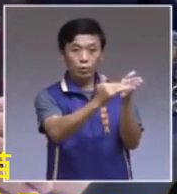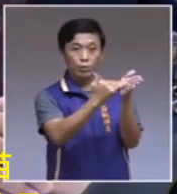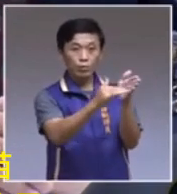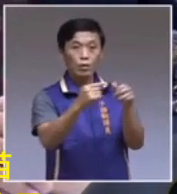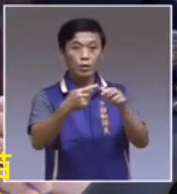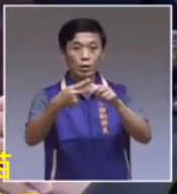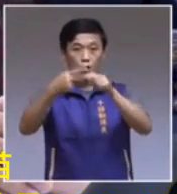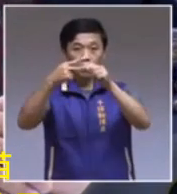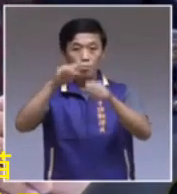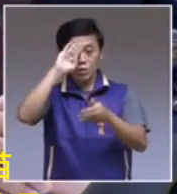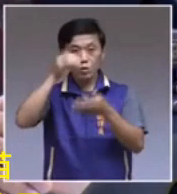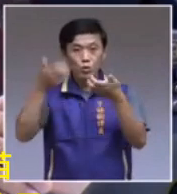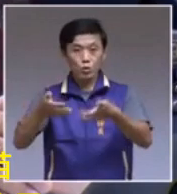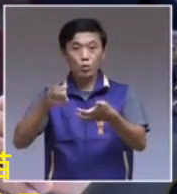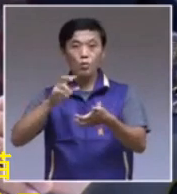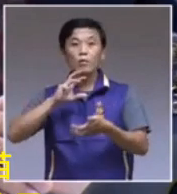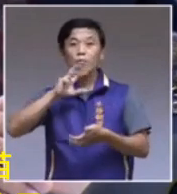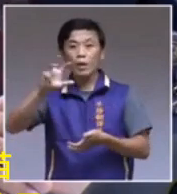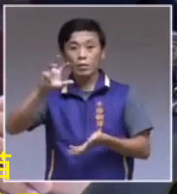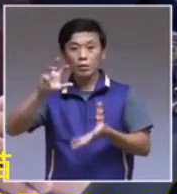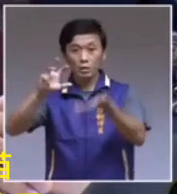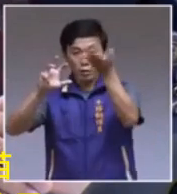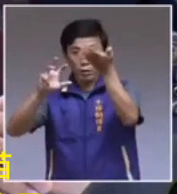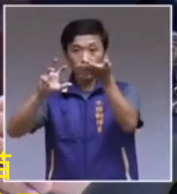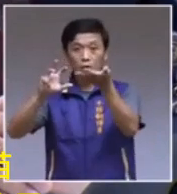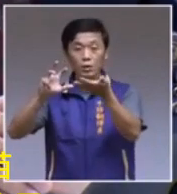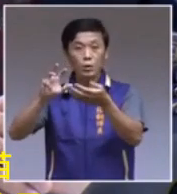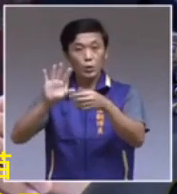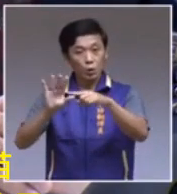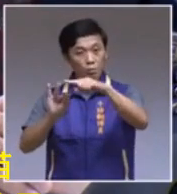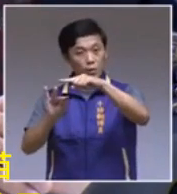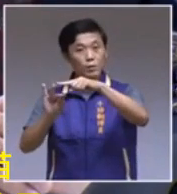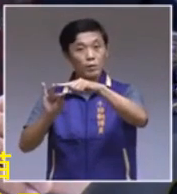率到80岁以上甚至可以达到